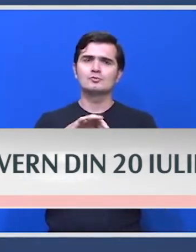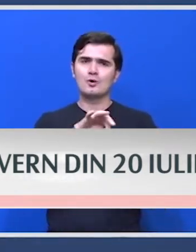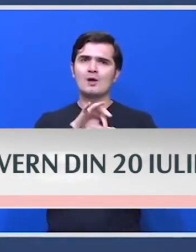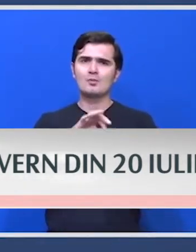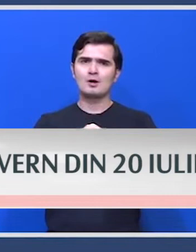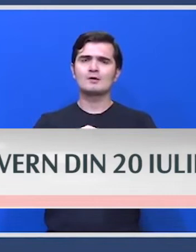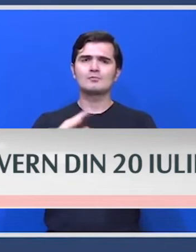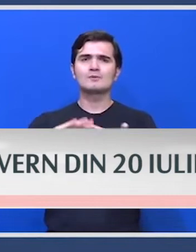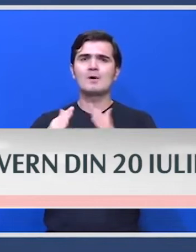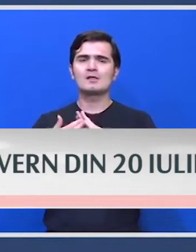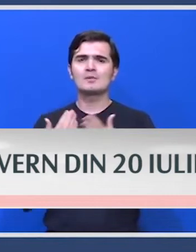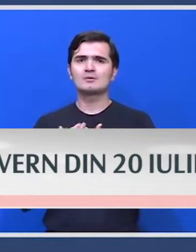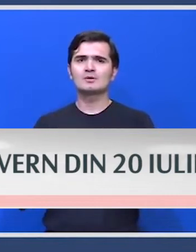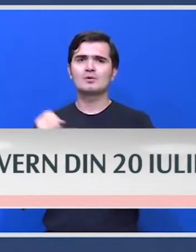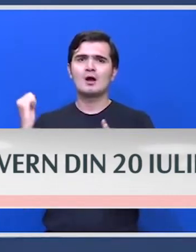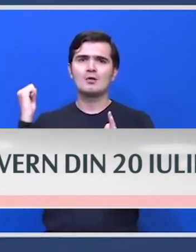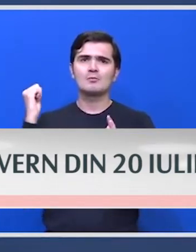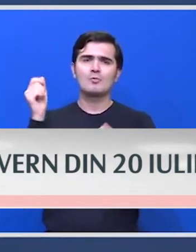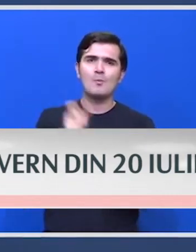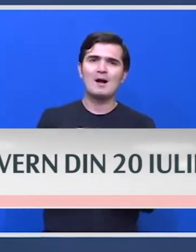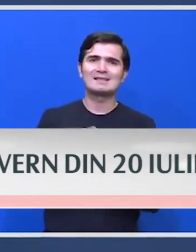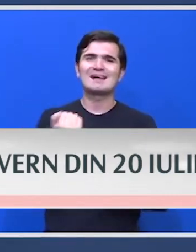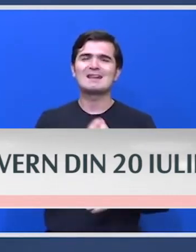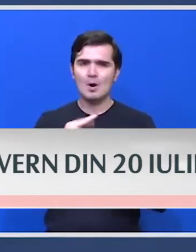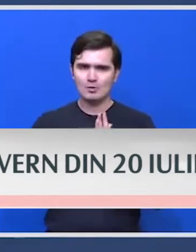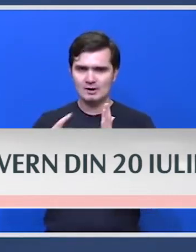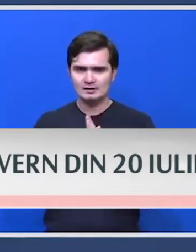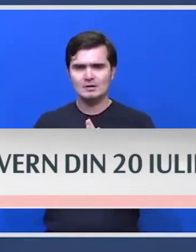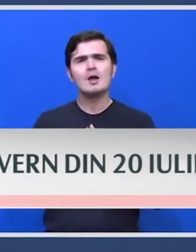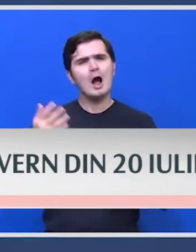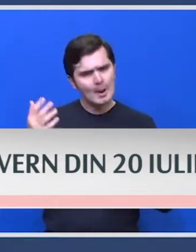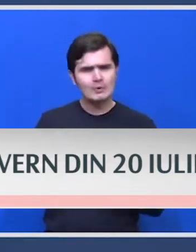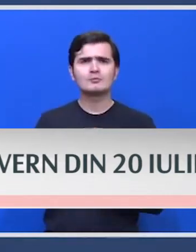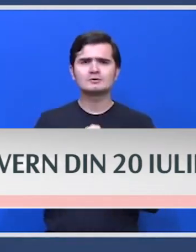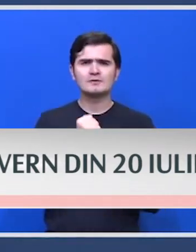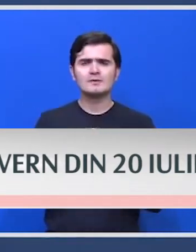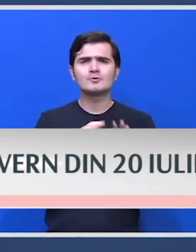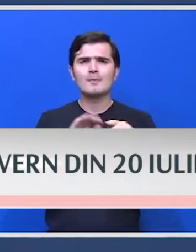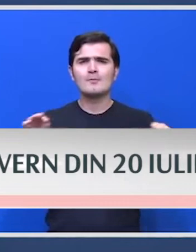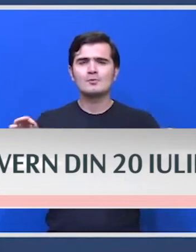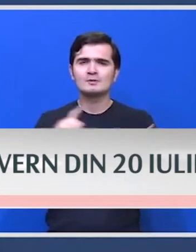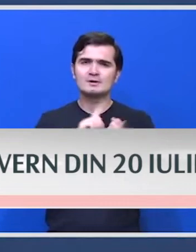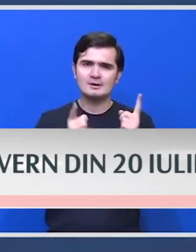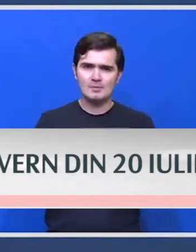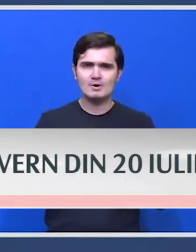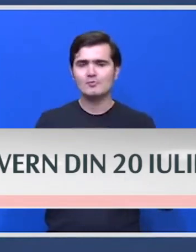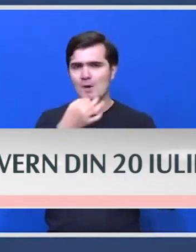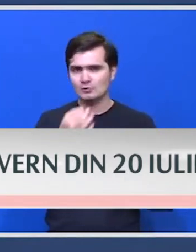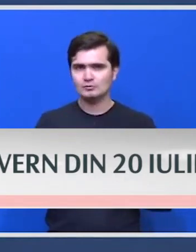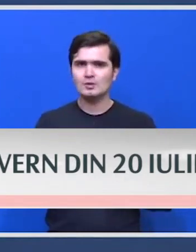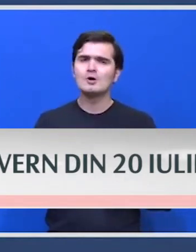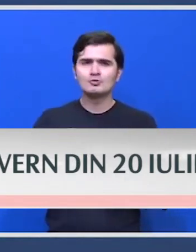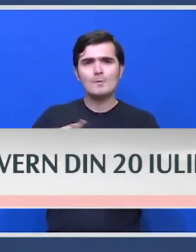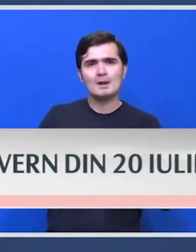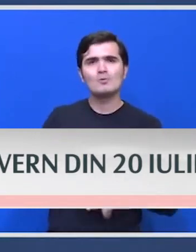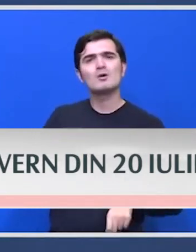de Combatere a Criminalității Organizate, am reușit să facem multe schimbări dintre schimbările pe care le-am spus și tot împreună